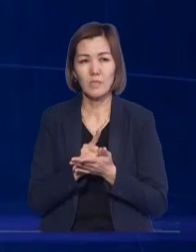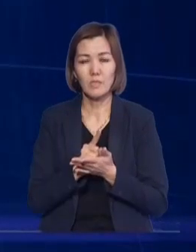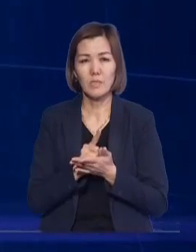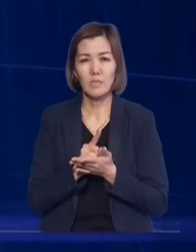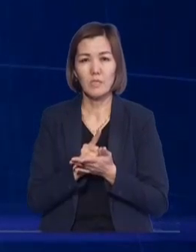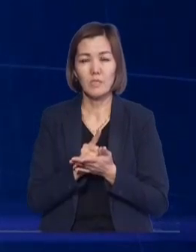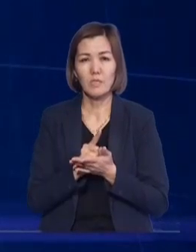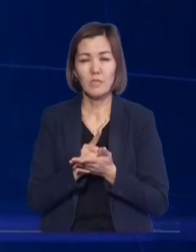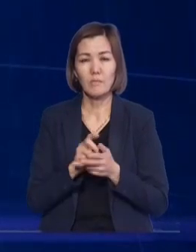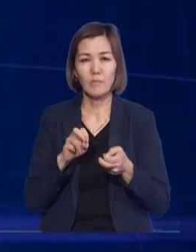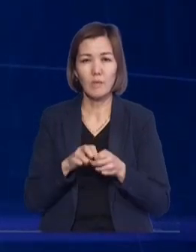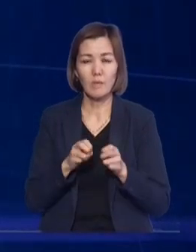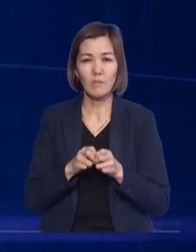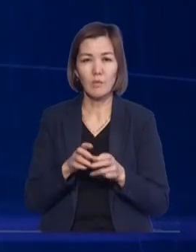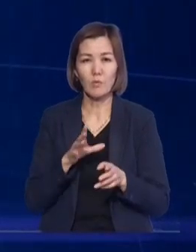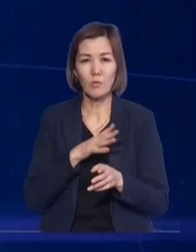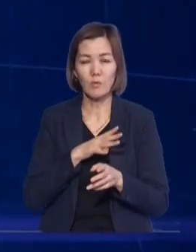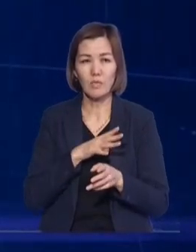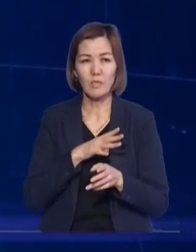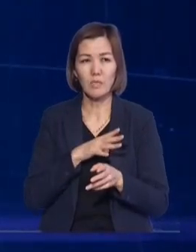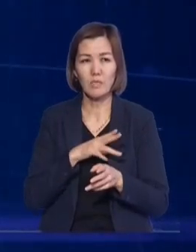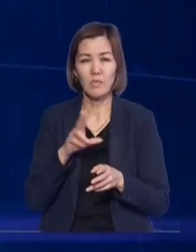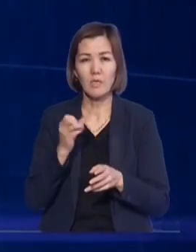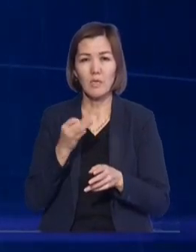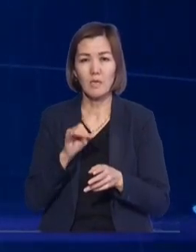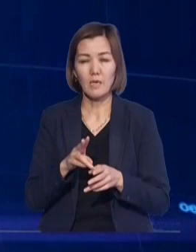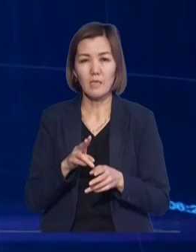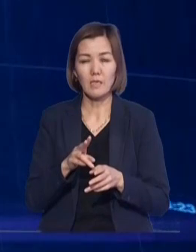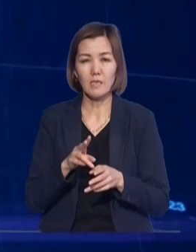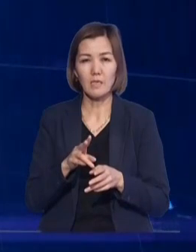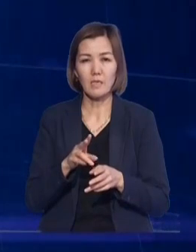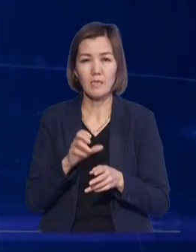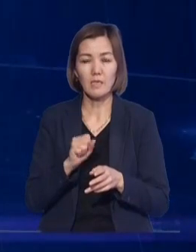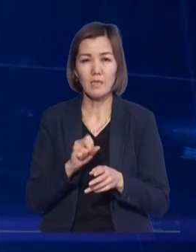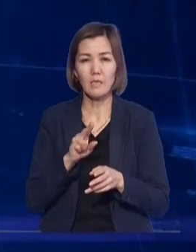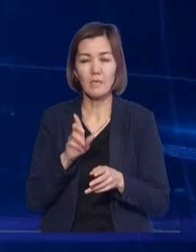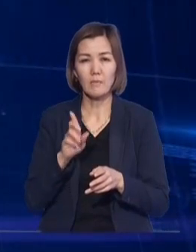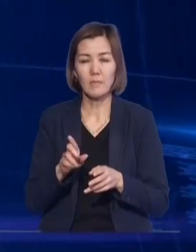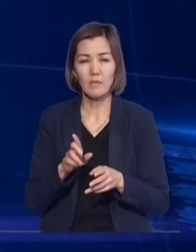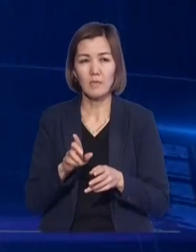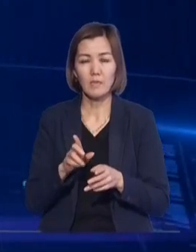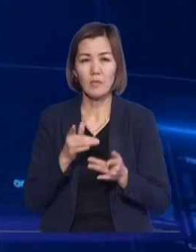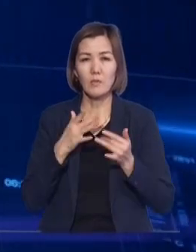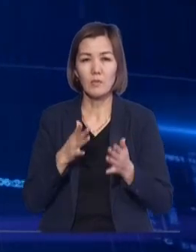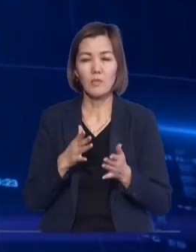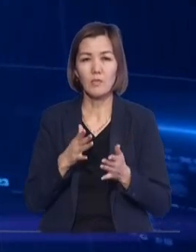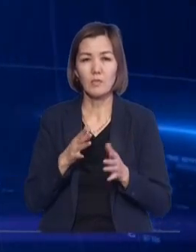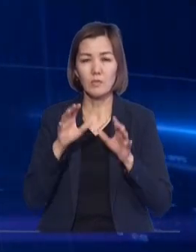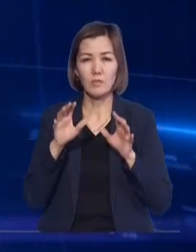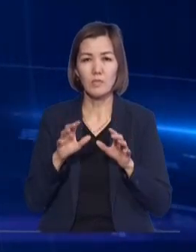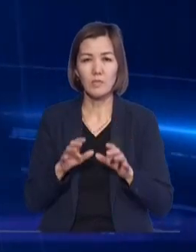мәселені қойып отыр. Қайнар АКБ жауапкершілігі шектеулі серіктестігі өздерінің тарапынан экологиялық